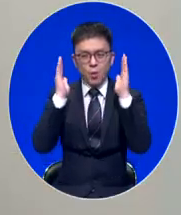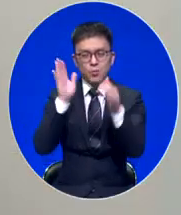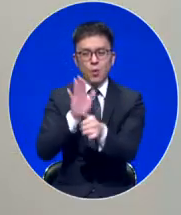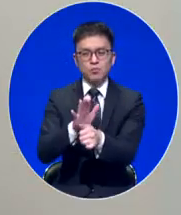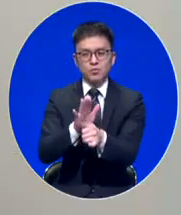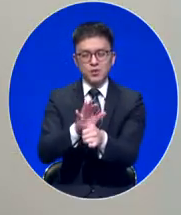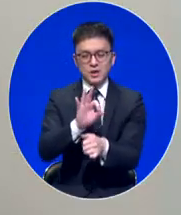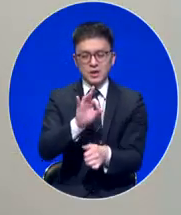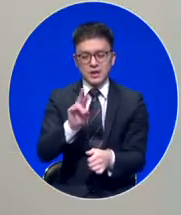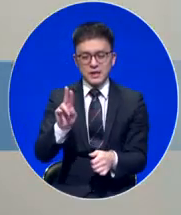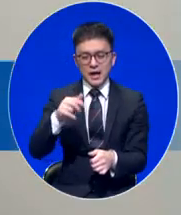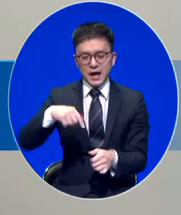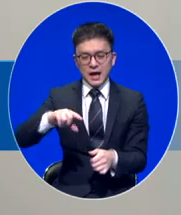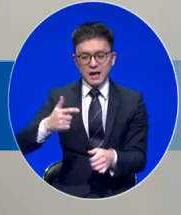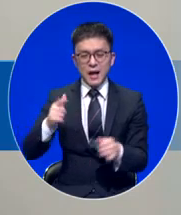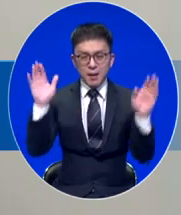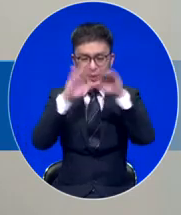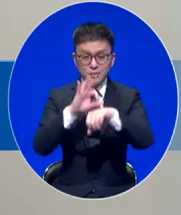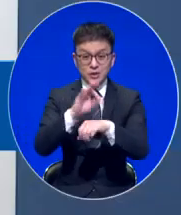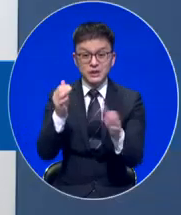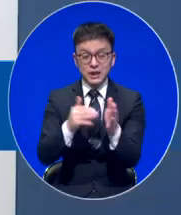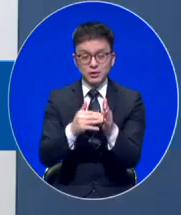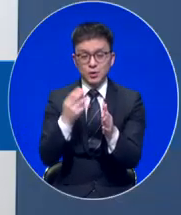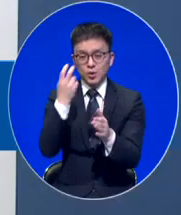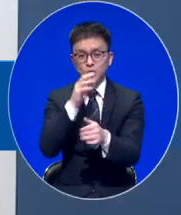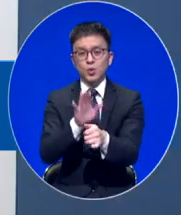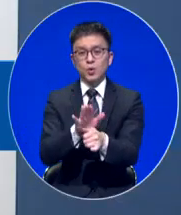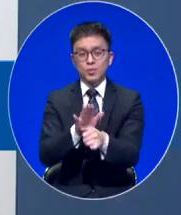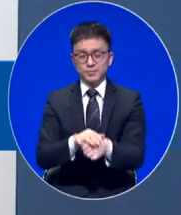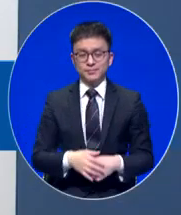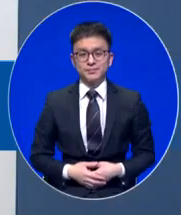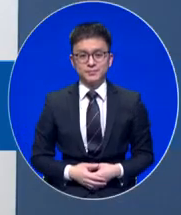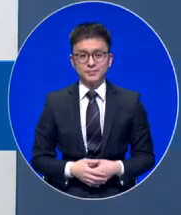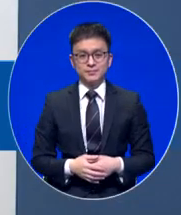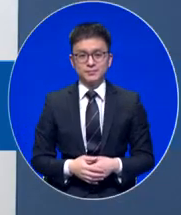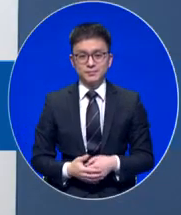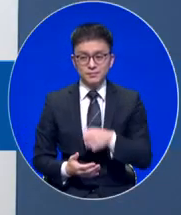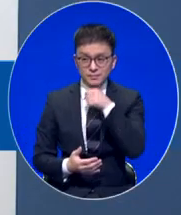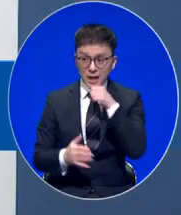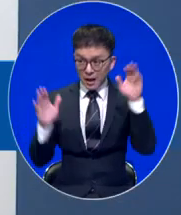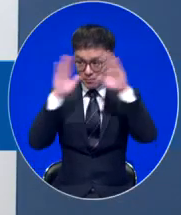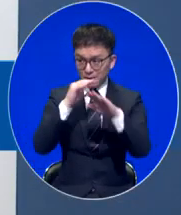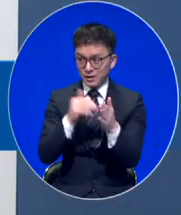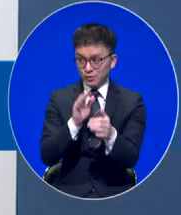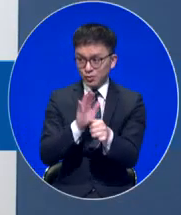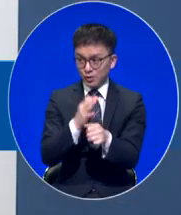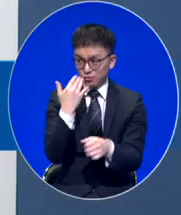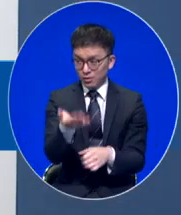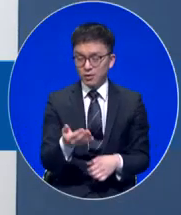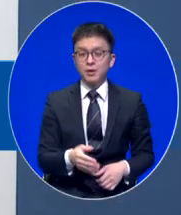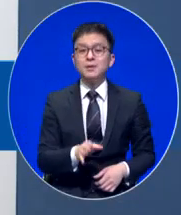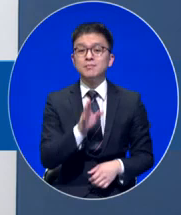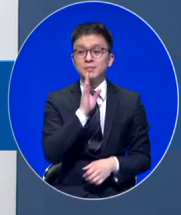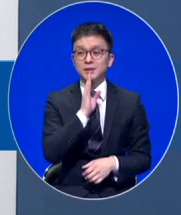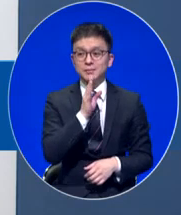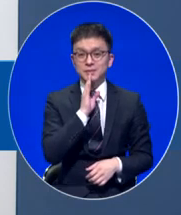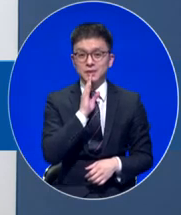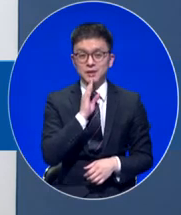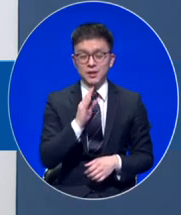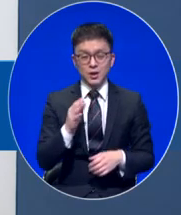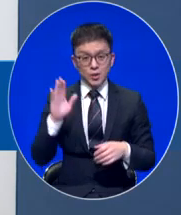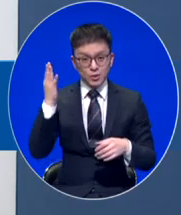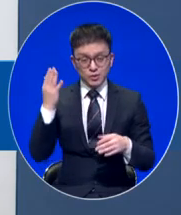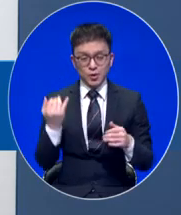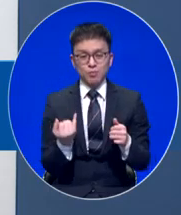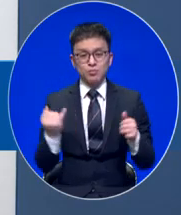야간 돌봄 도 지원을 한다는 얘긴가요 네 그렇습니다 이에 어머님들께서 맞벌이를 하시 이기 때문에 퇴근 하시는 시간들이 늦어서